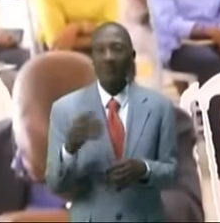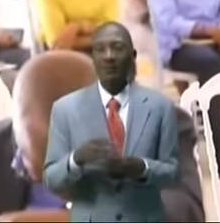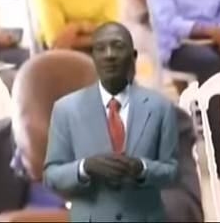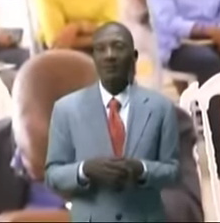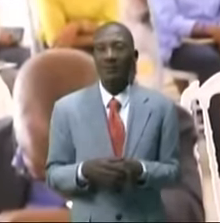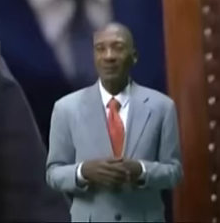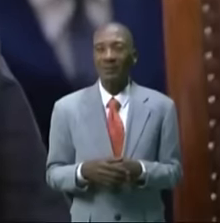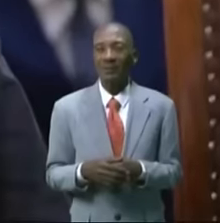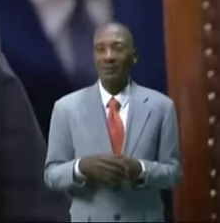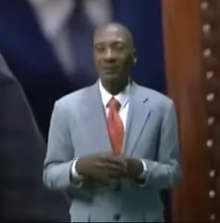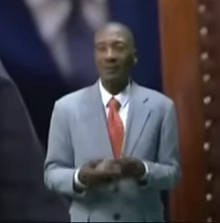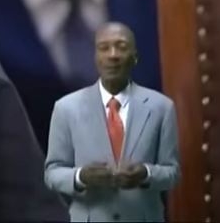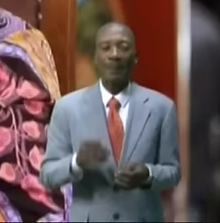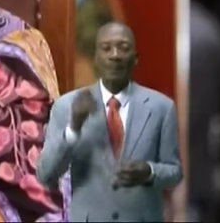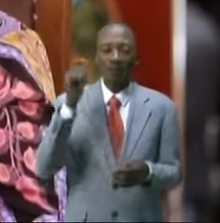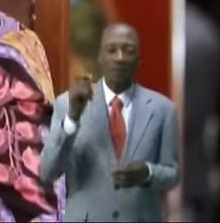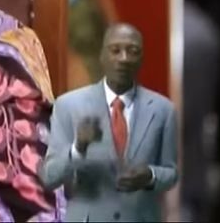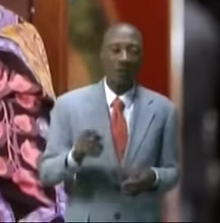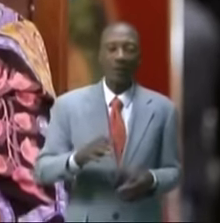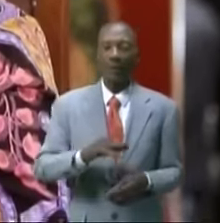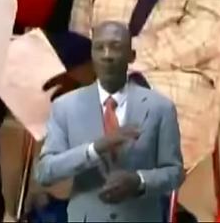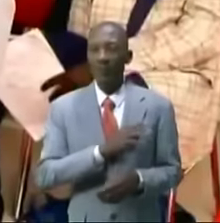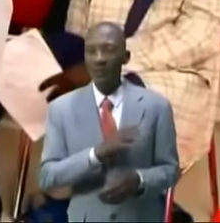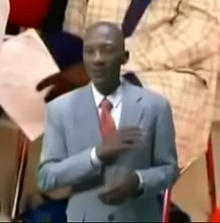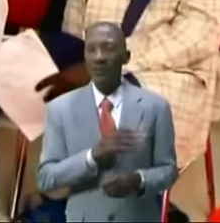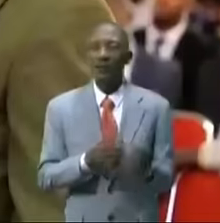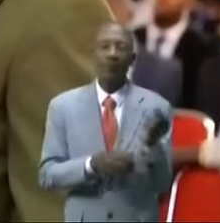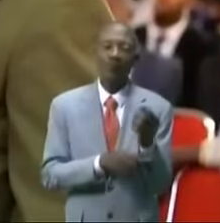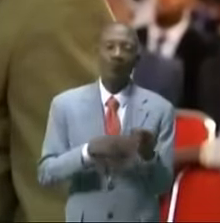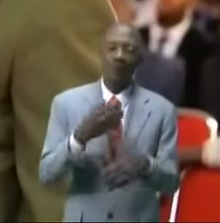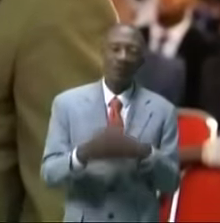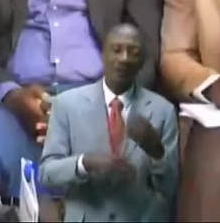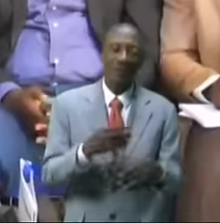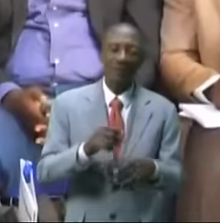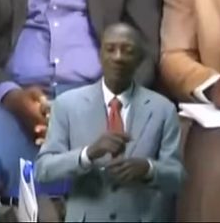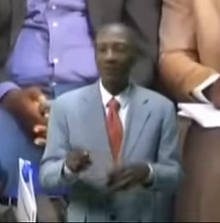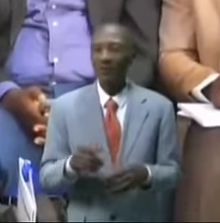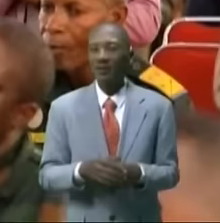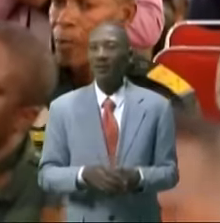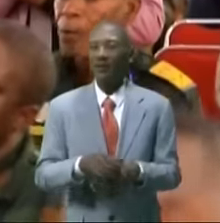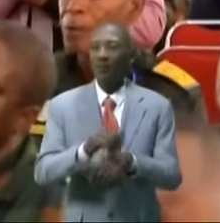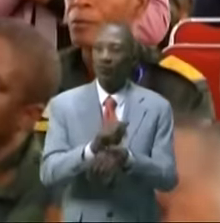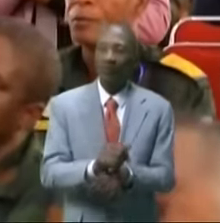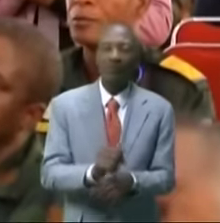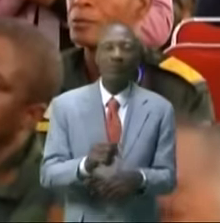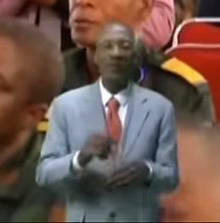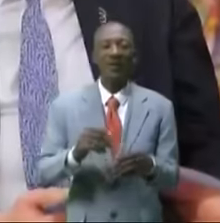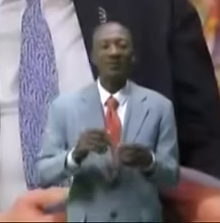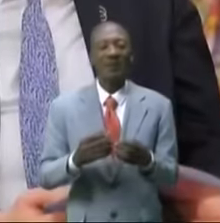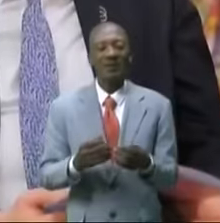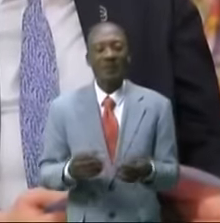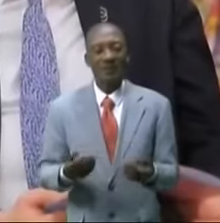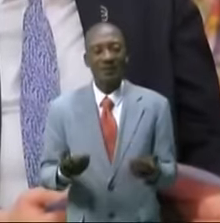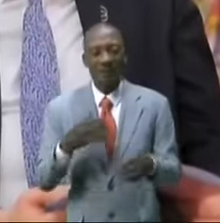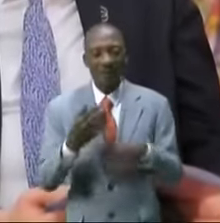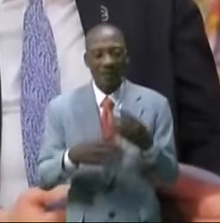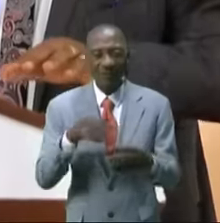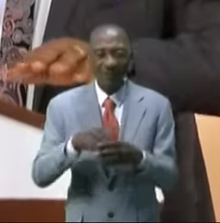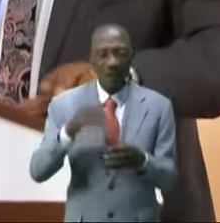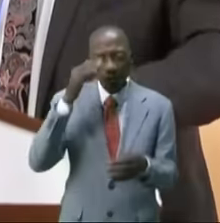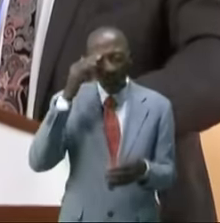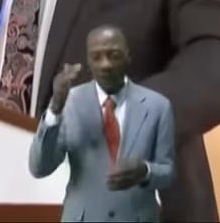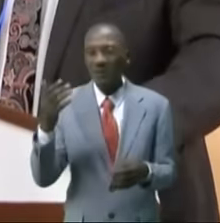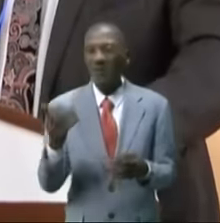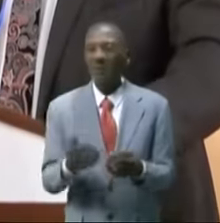militaires, policières, politiques, administratives, consulaires, coutumières, académiques et scientifiques venues de divers